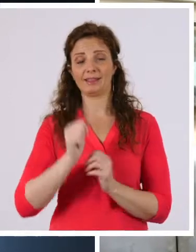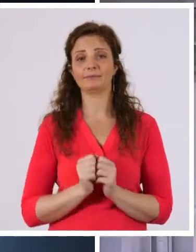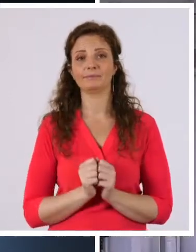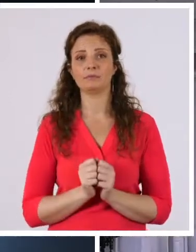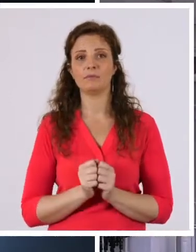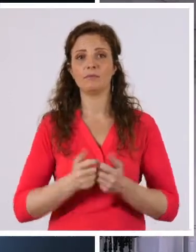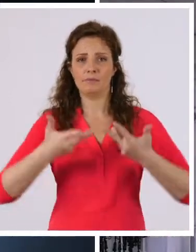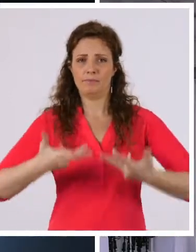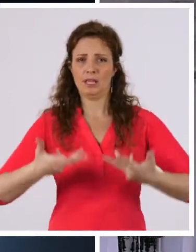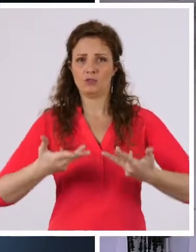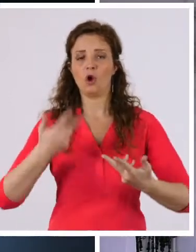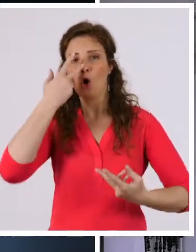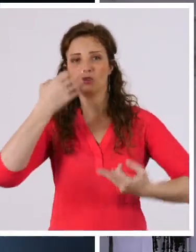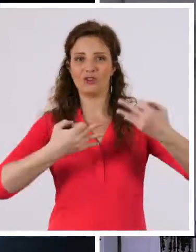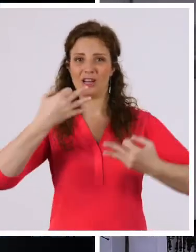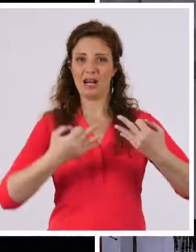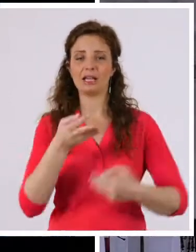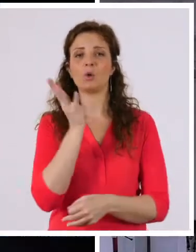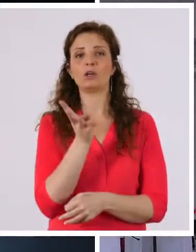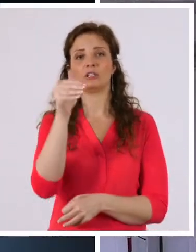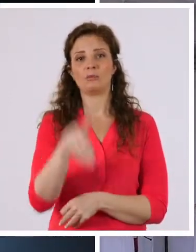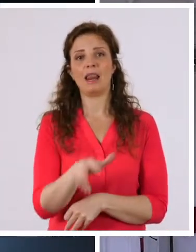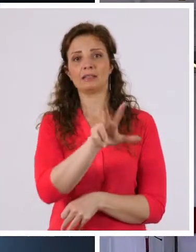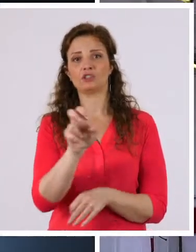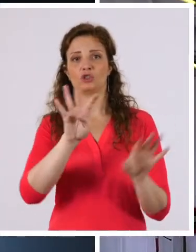11.520. Stazza lorda, tonnellate